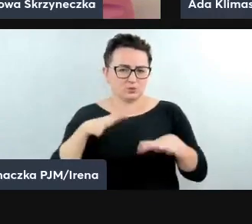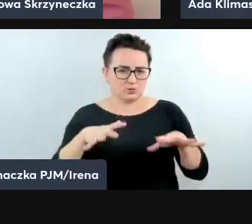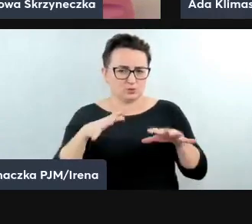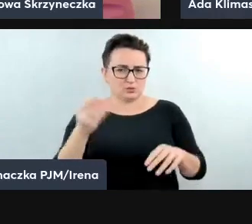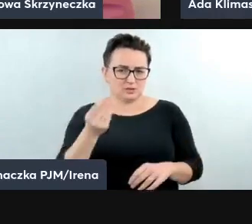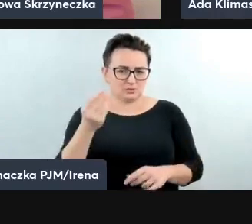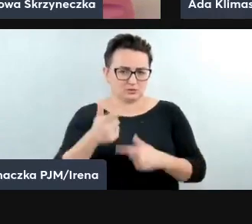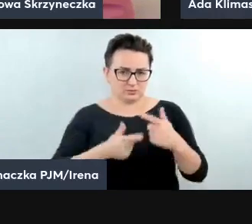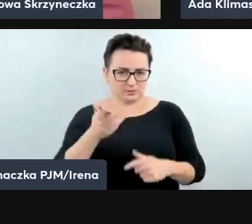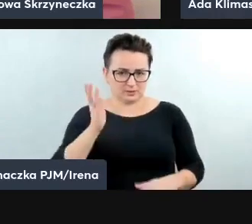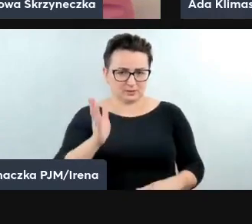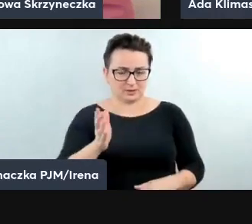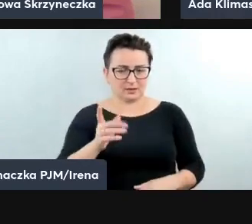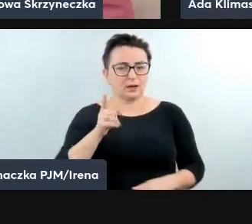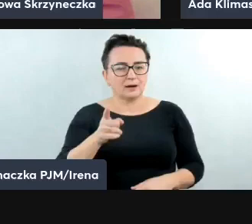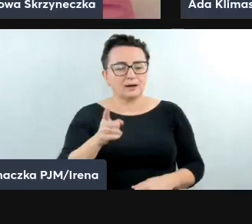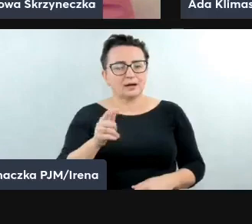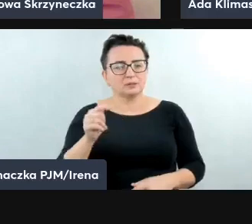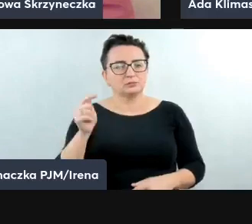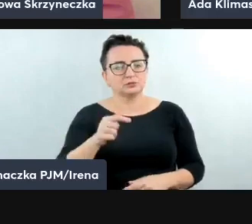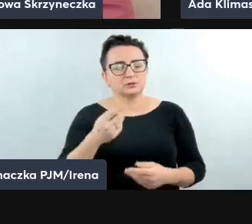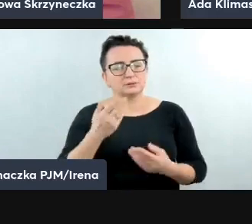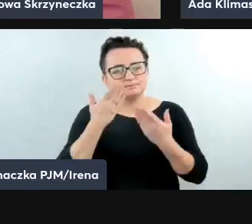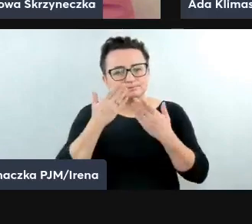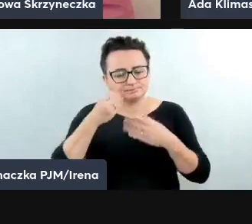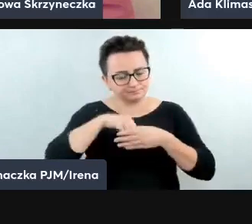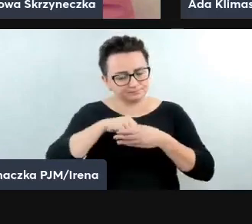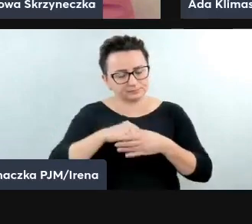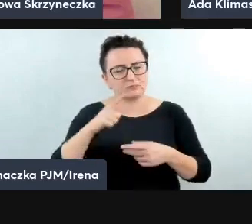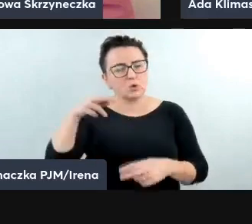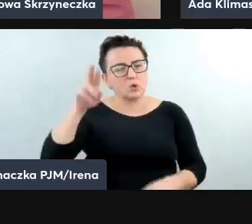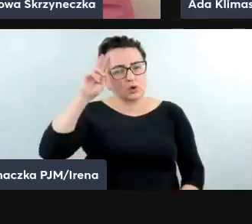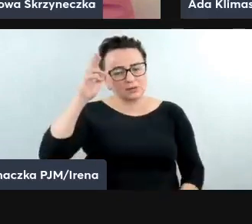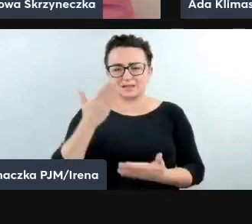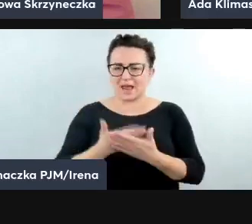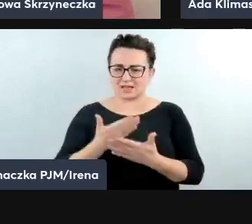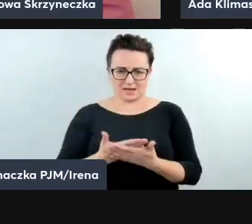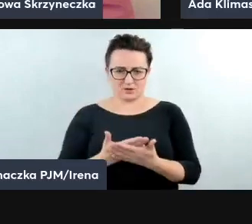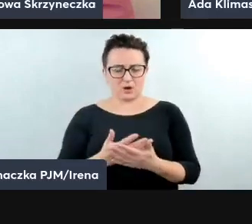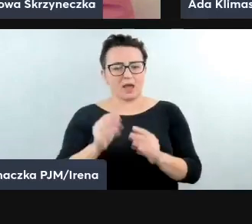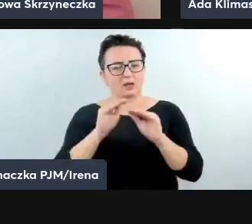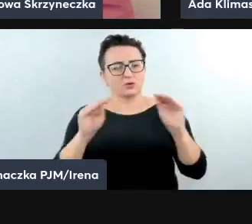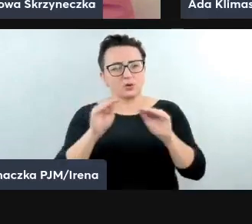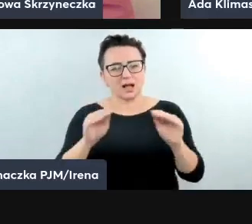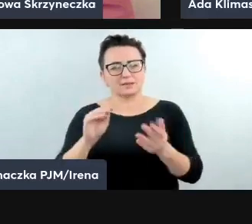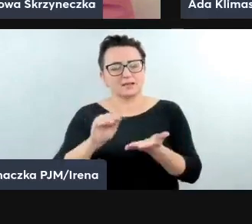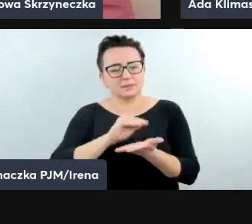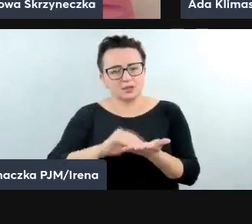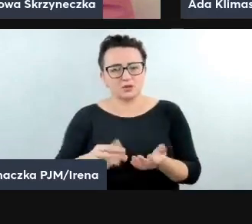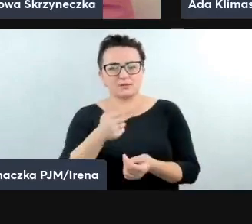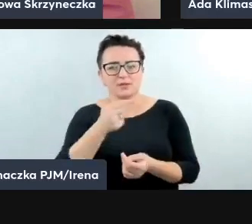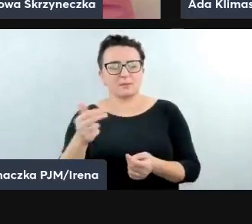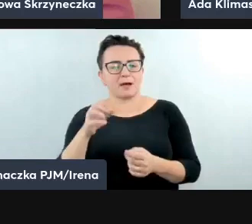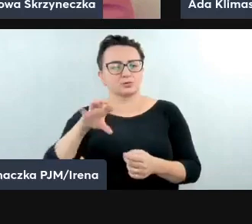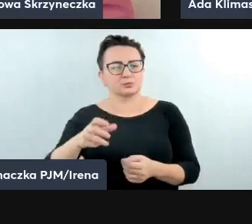uwewnętrznienia, zrozumienia, dlaczego ta edukacja na temat miesiączki, ogólnie edukacja seksualna jest ważna. Ja osobiście tutaj w kontekście miesiączki mam